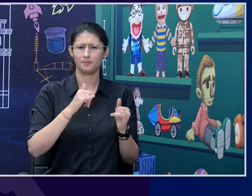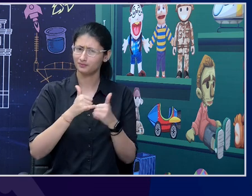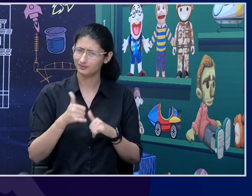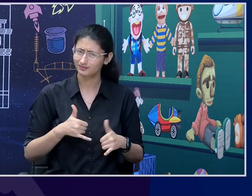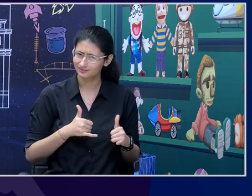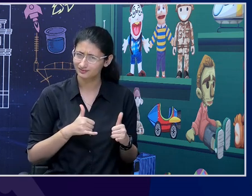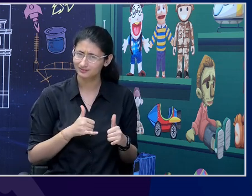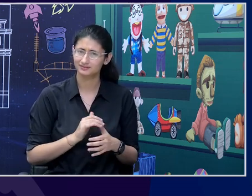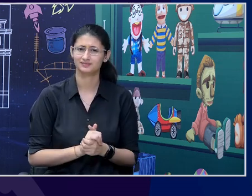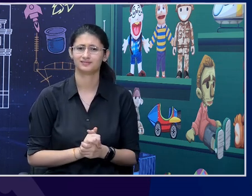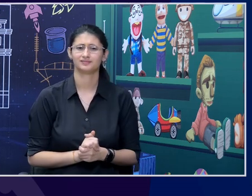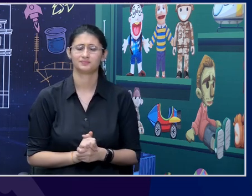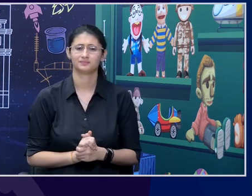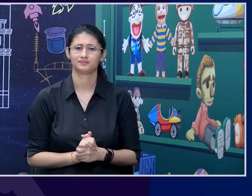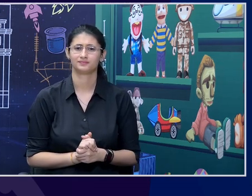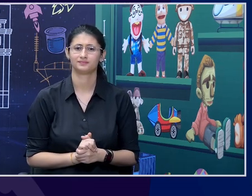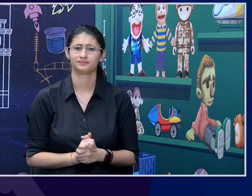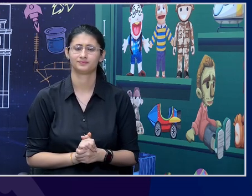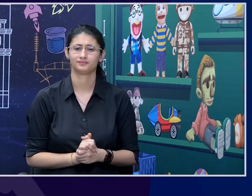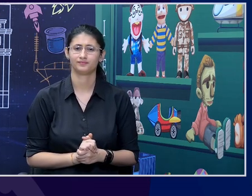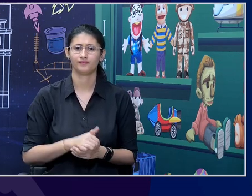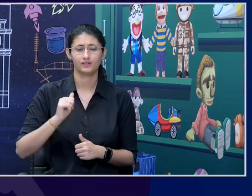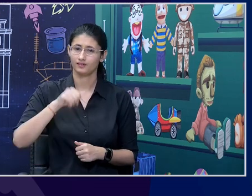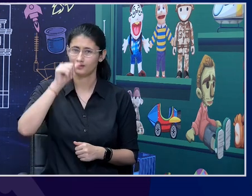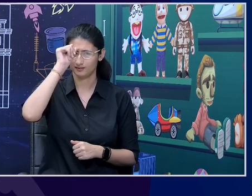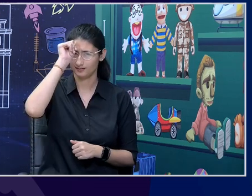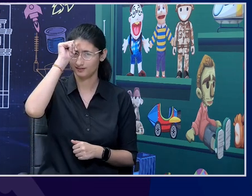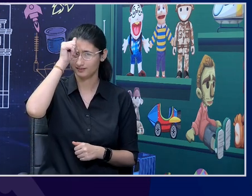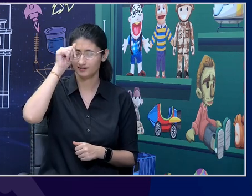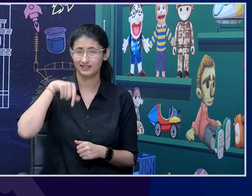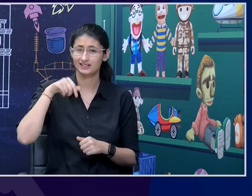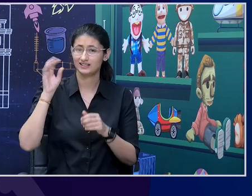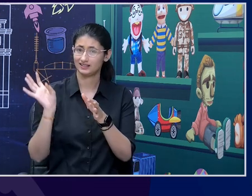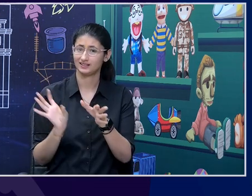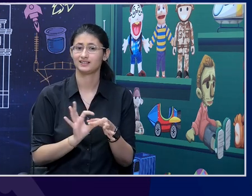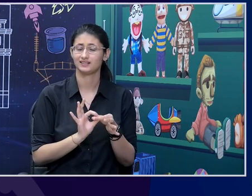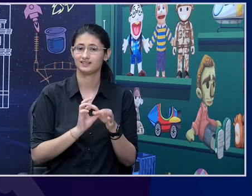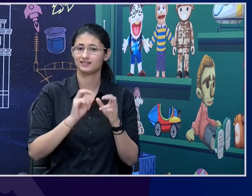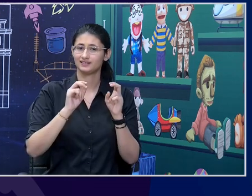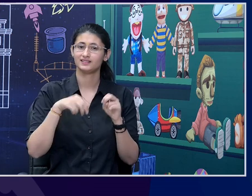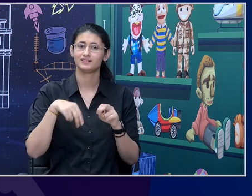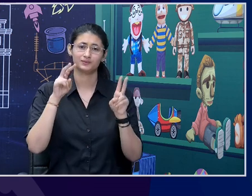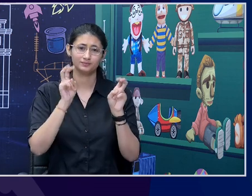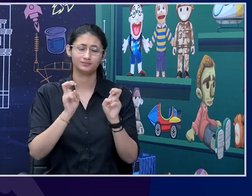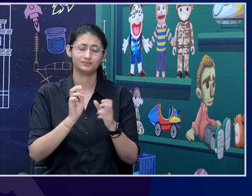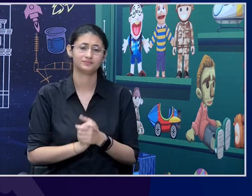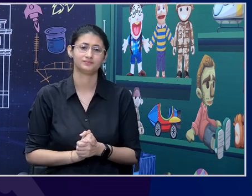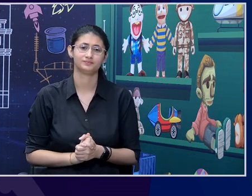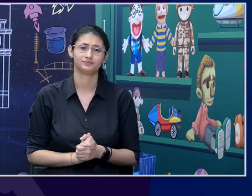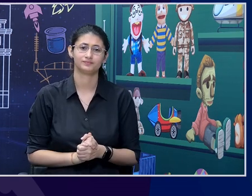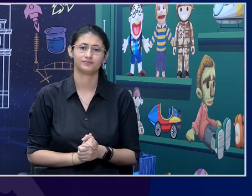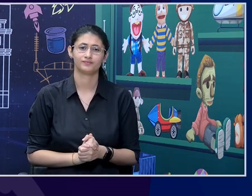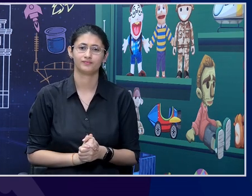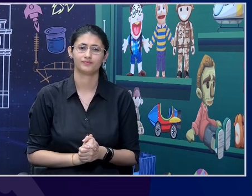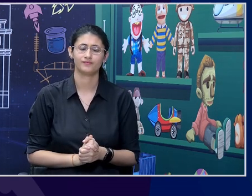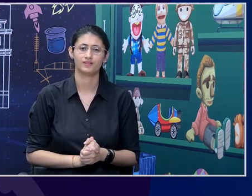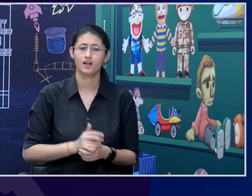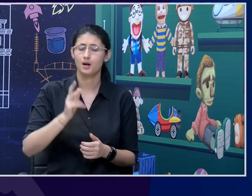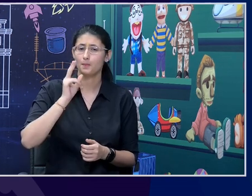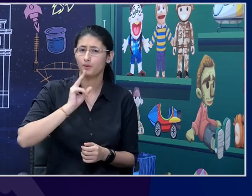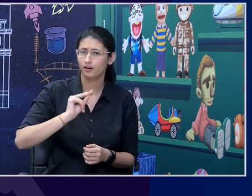आगे आते हैं क्योंकि भाषा की कक्षा है तो मात्राओं की आवाज़ों के शब्दों की बात ना हो तो एक कक्षा